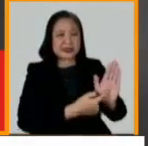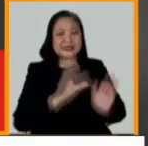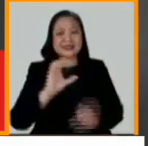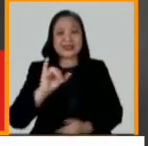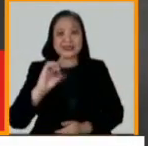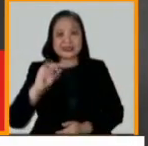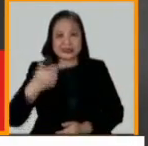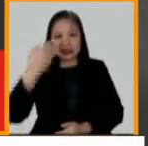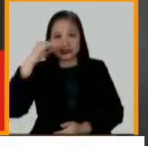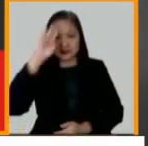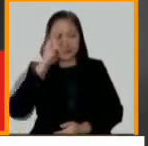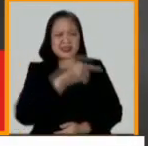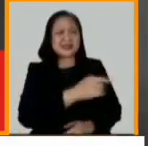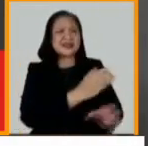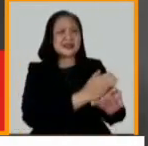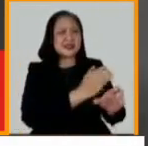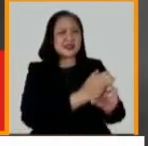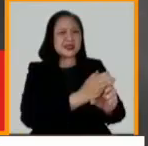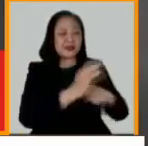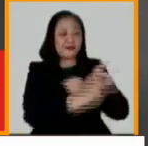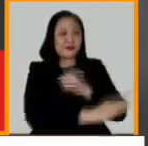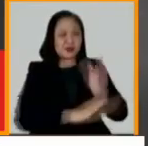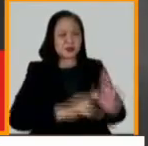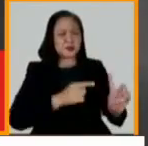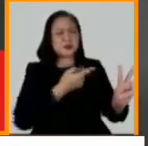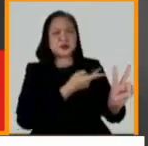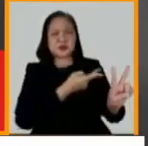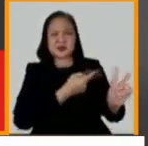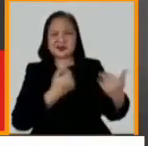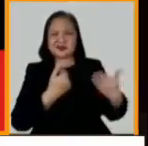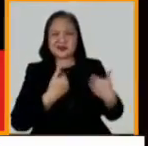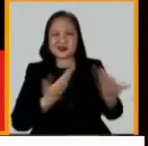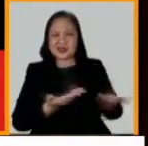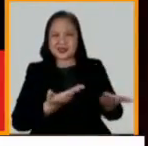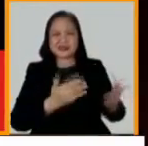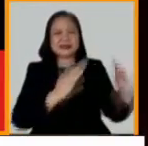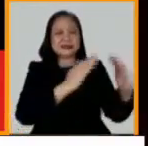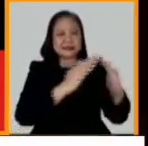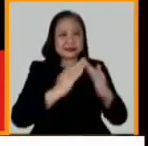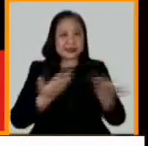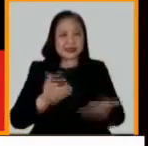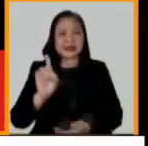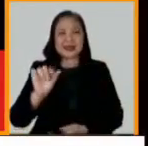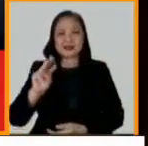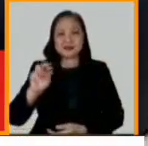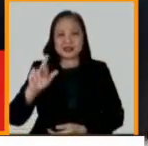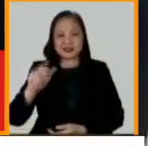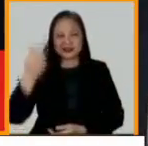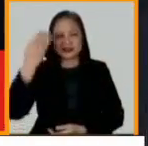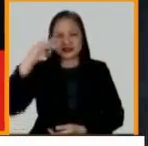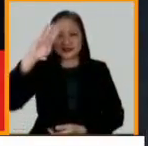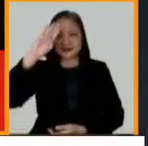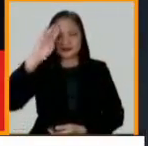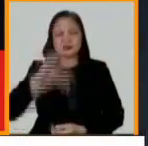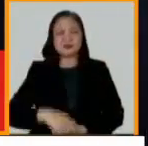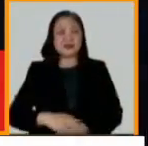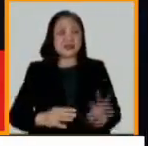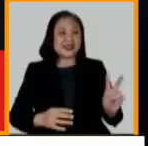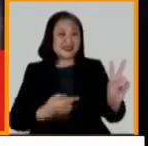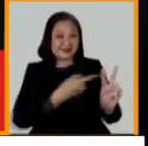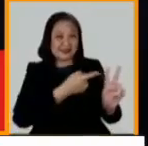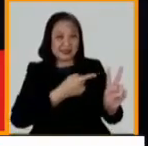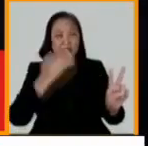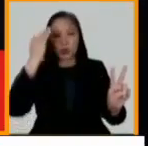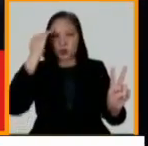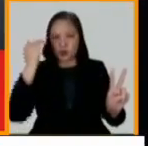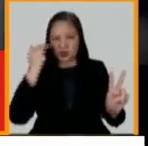dayuhang priority target sa isang exclusive subdivision sa Desmariñas, Cavite. Huli ang Korean fugitive na si Yu Yong-wi na